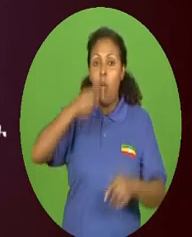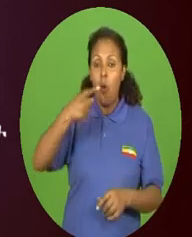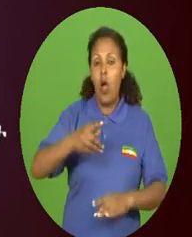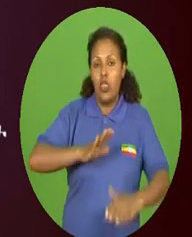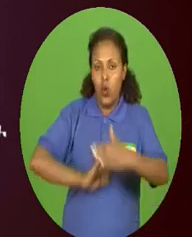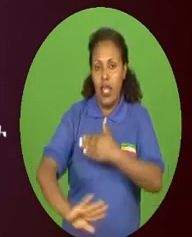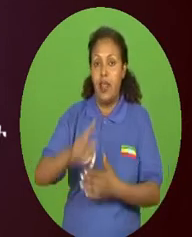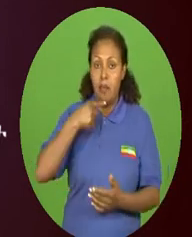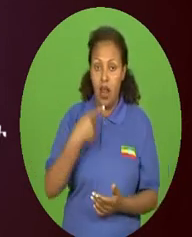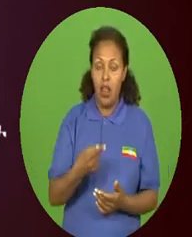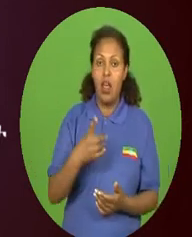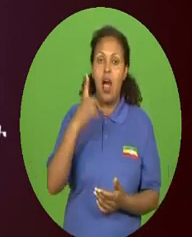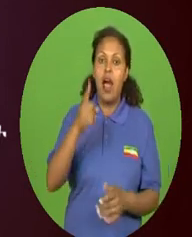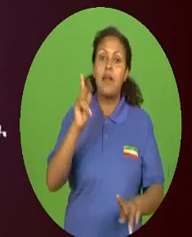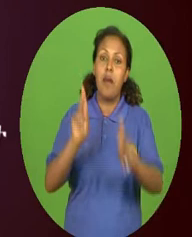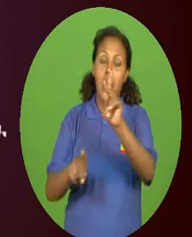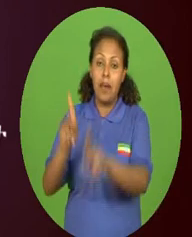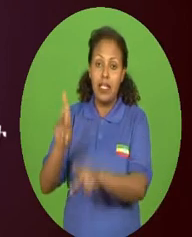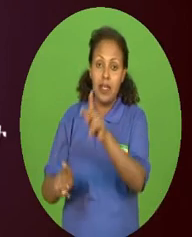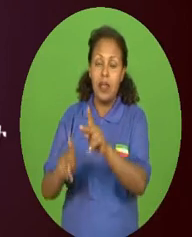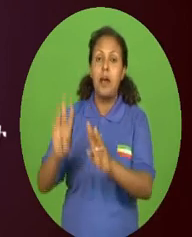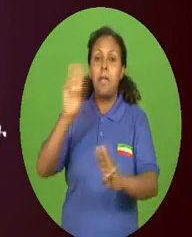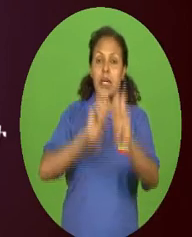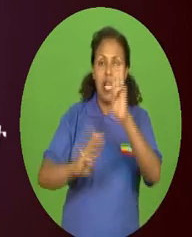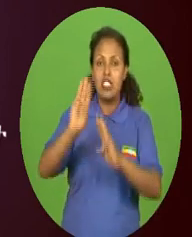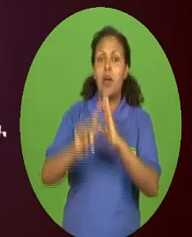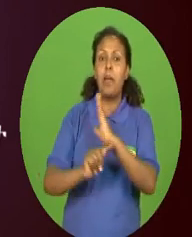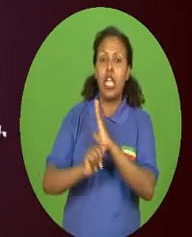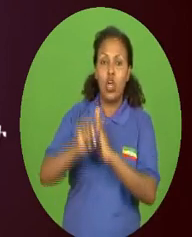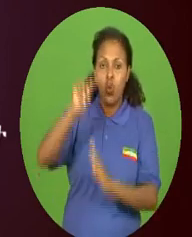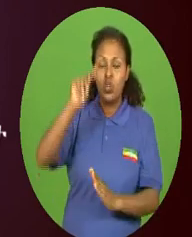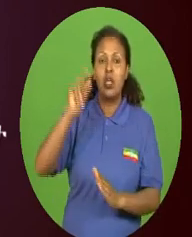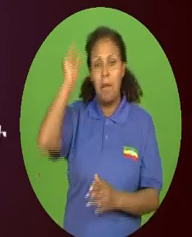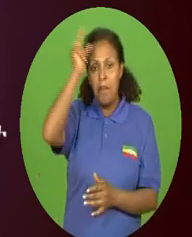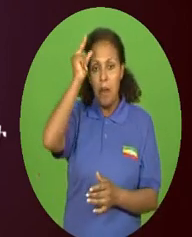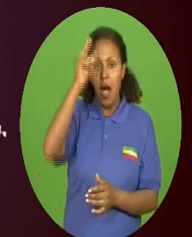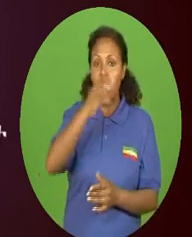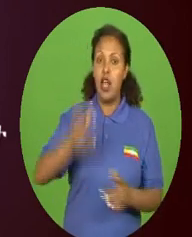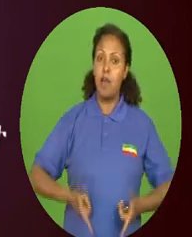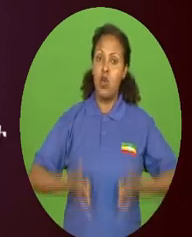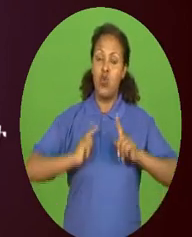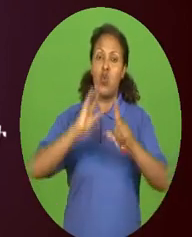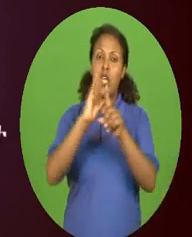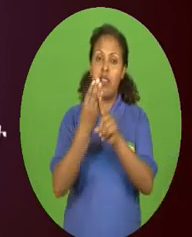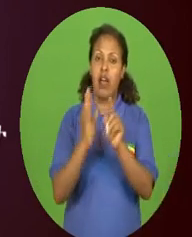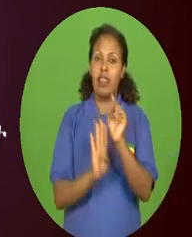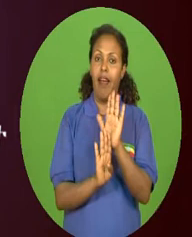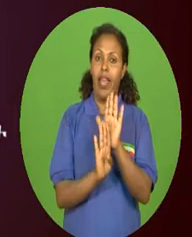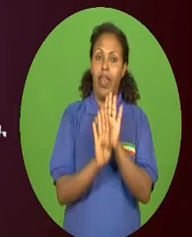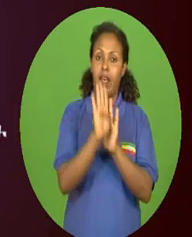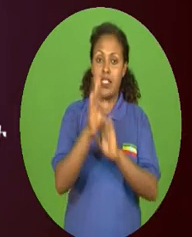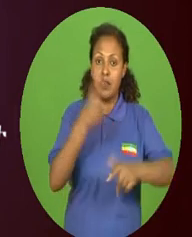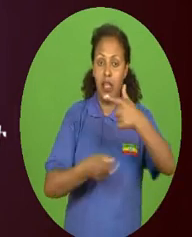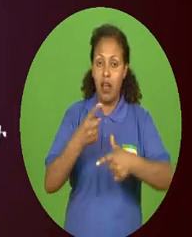ቋንቋ ተወለደ ይባላል። እንዲሁም አንድ ማህበረሰብ በሳይንስ፣ በቴክኖሎጂ፣ በባህልና